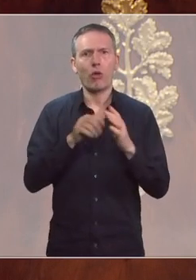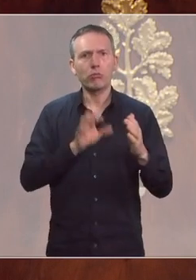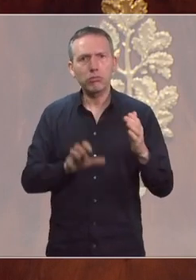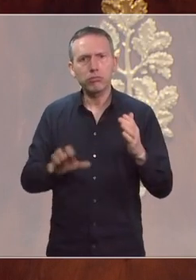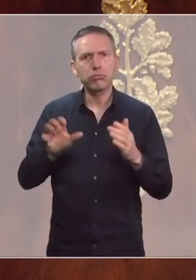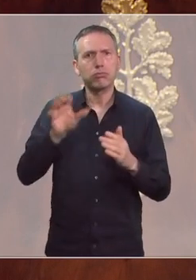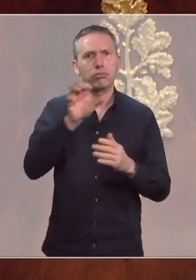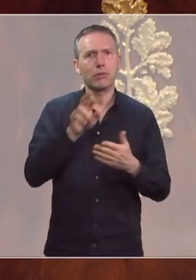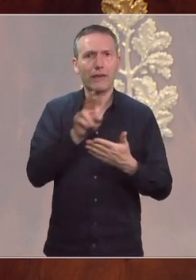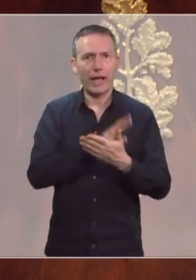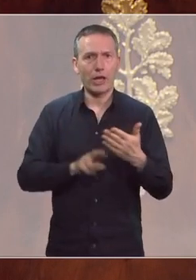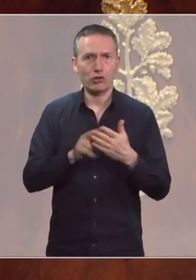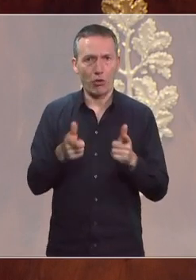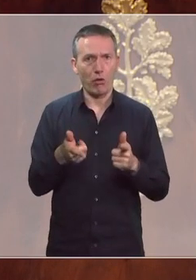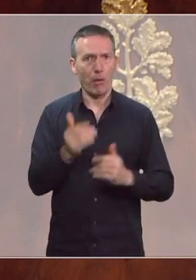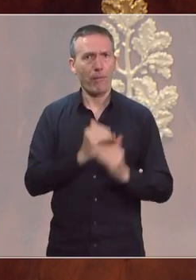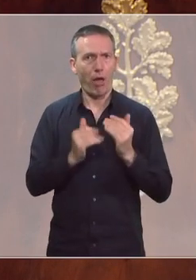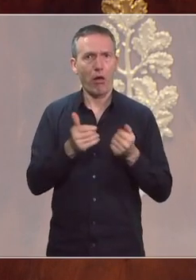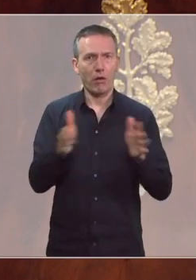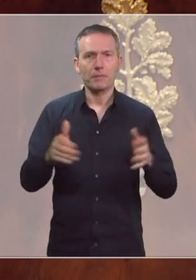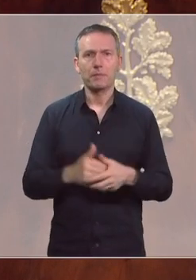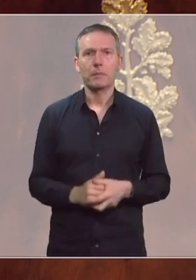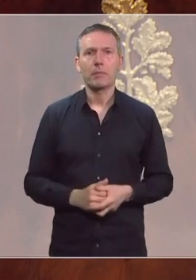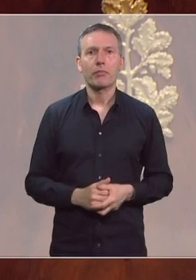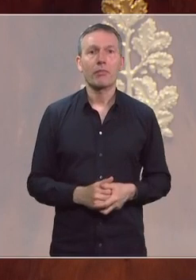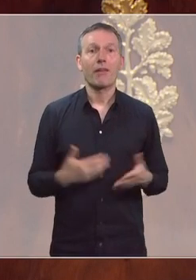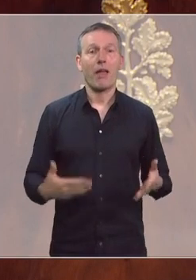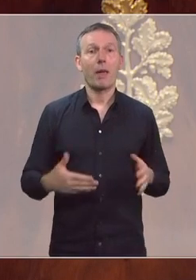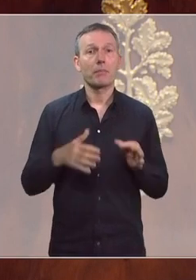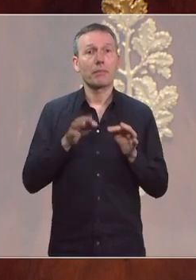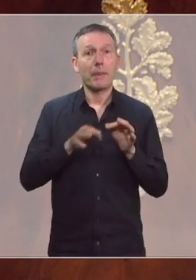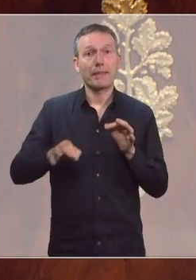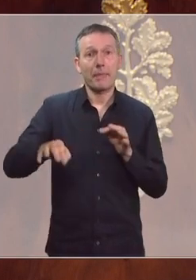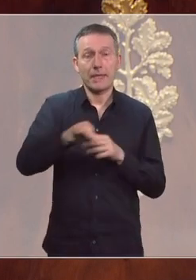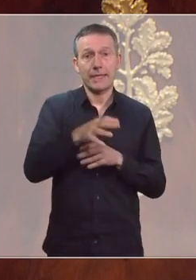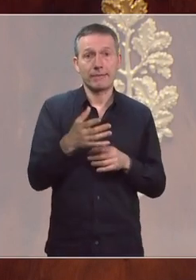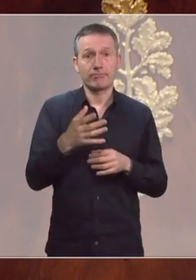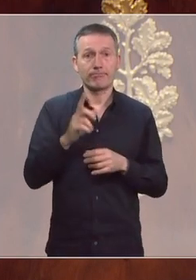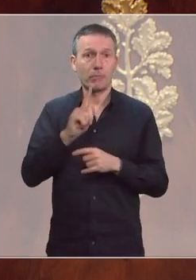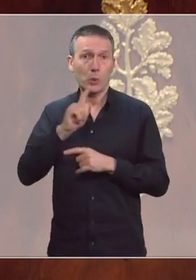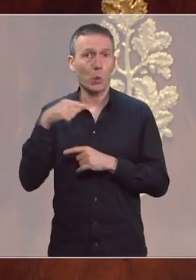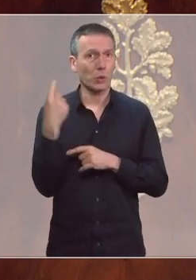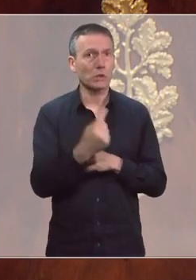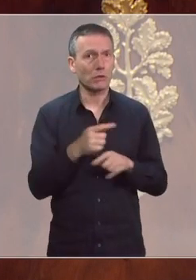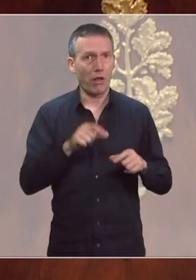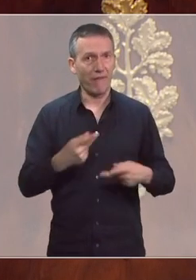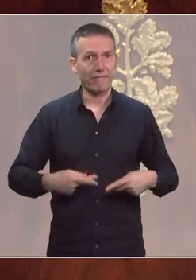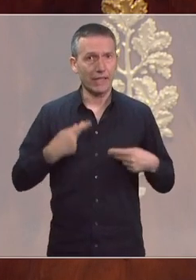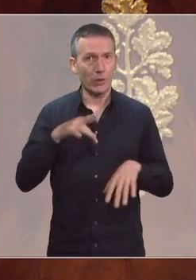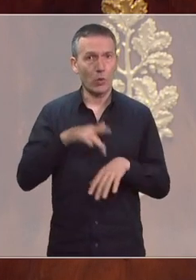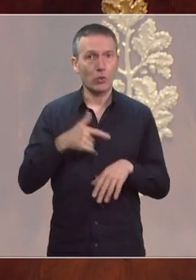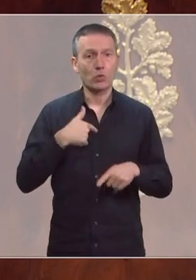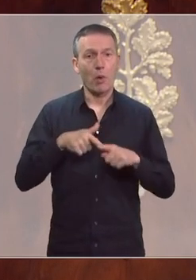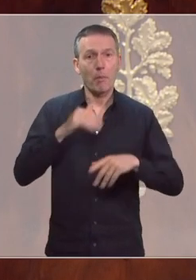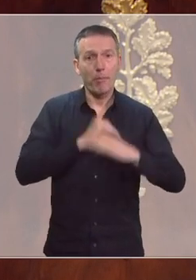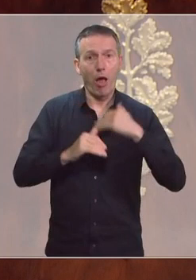par territoire, de ce plan de déconfinement. L'épidémie que nous vivons est l'affaire de tous. Le plan de déconfinement que nous devons